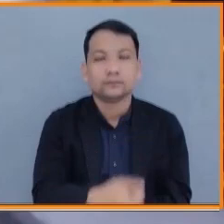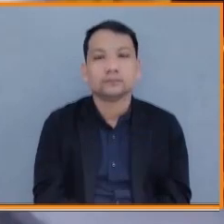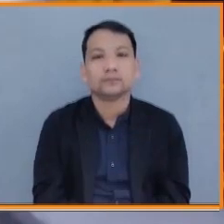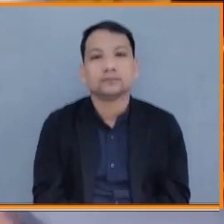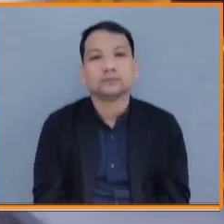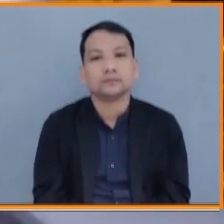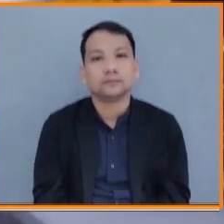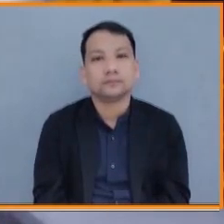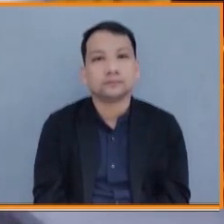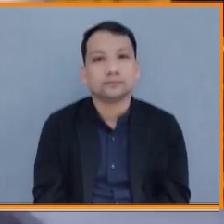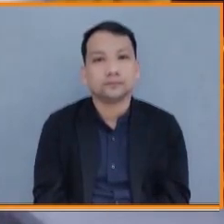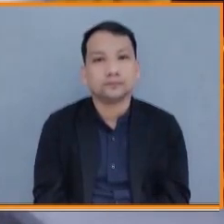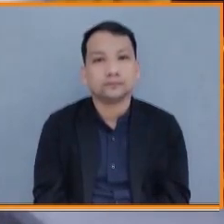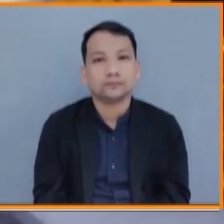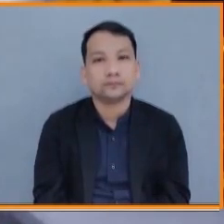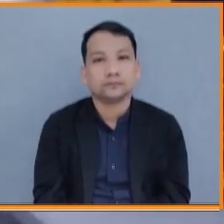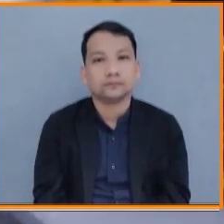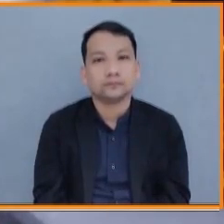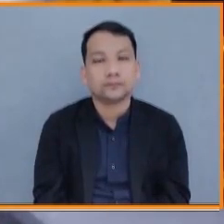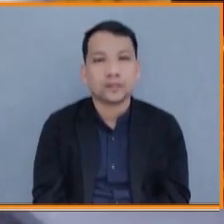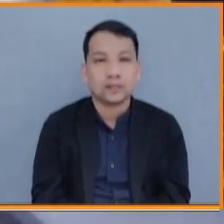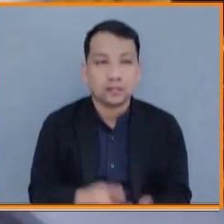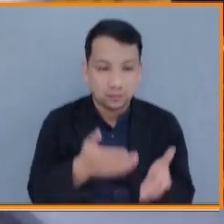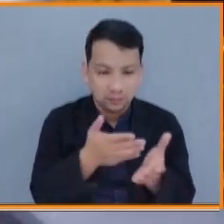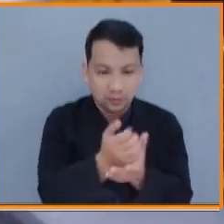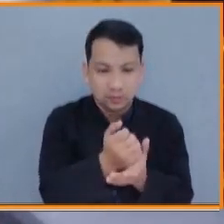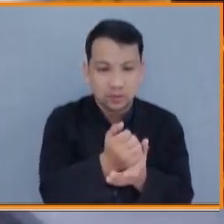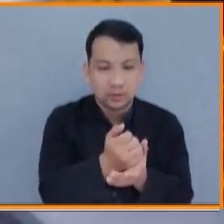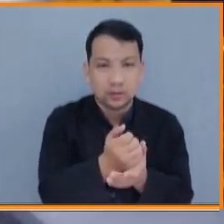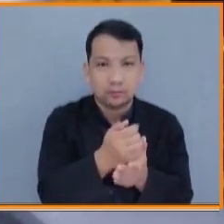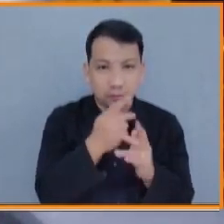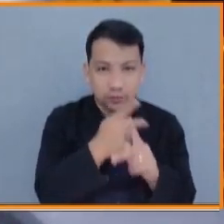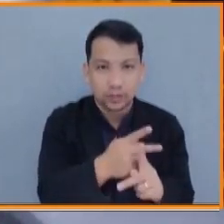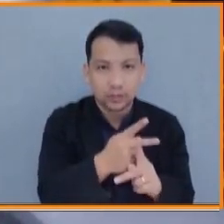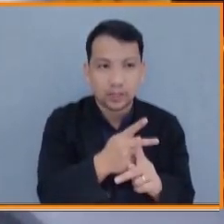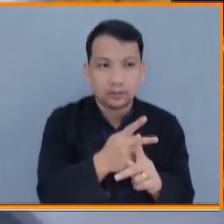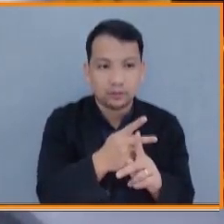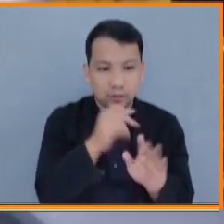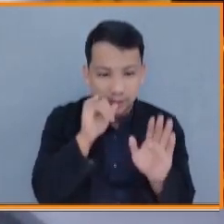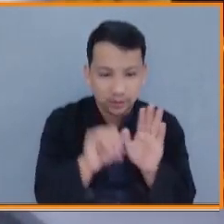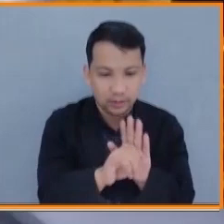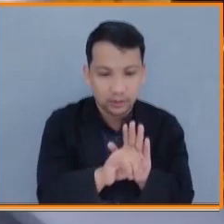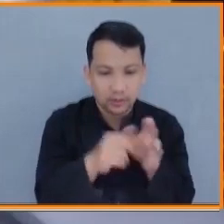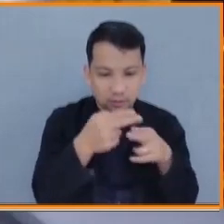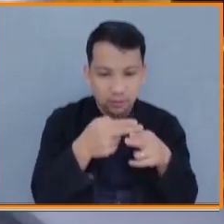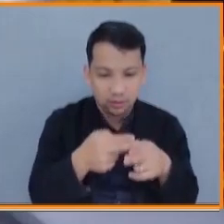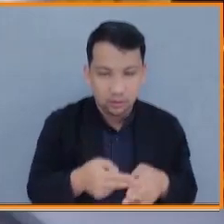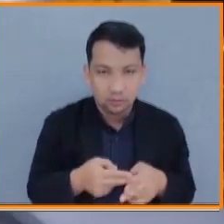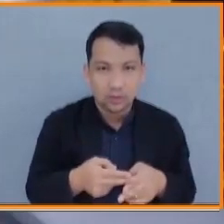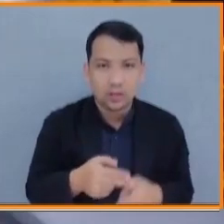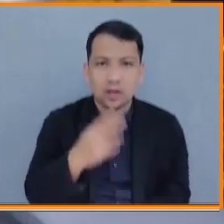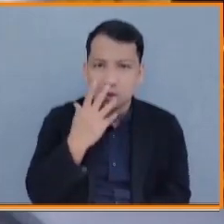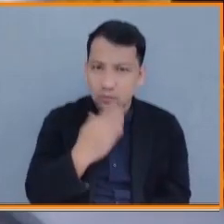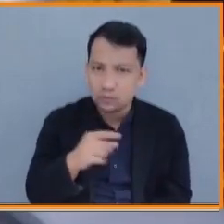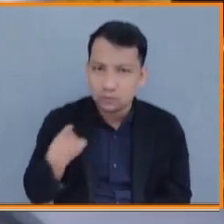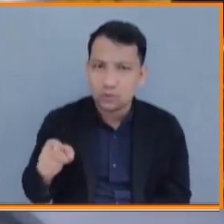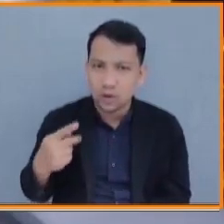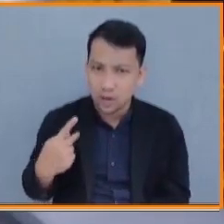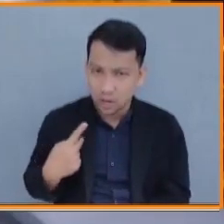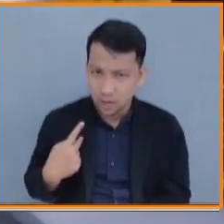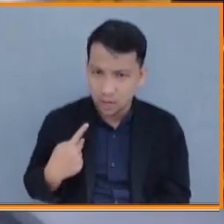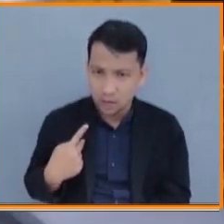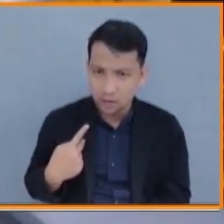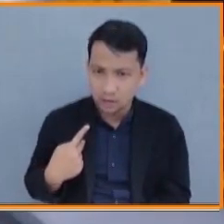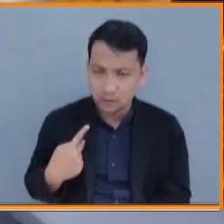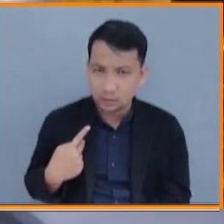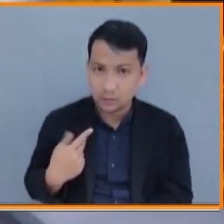pinoprotektahan pagkakakilala ang pangalan ng mga taong mismo nahatulan na nga na meron na nga sil ang na-prove na